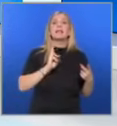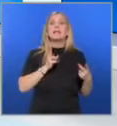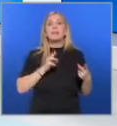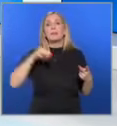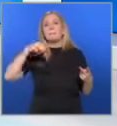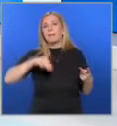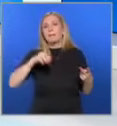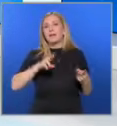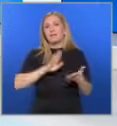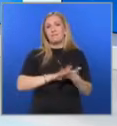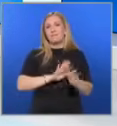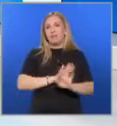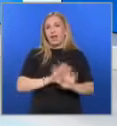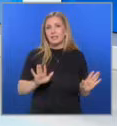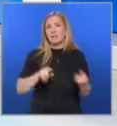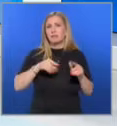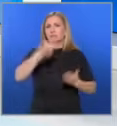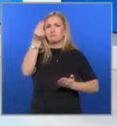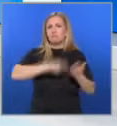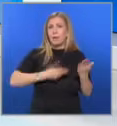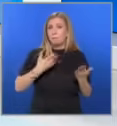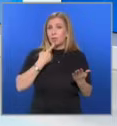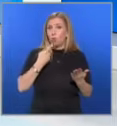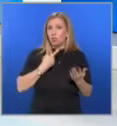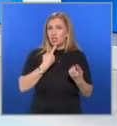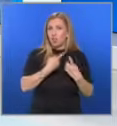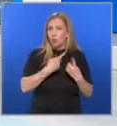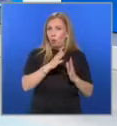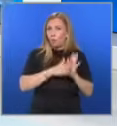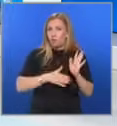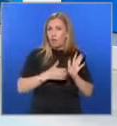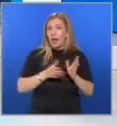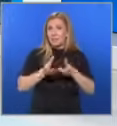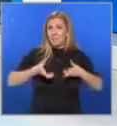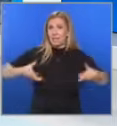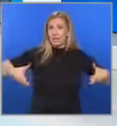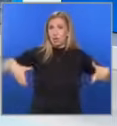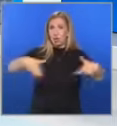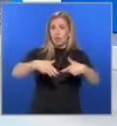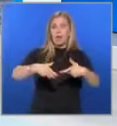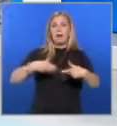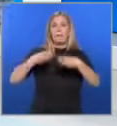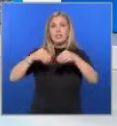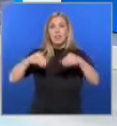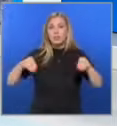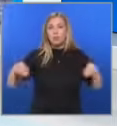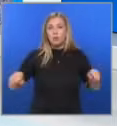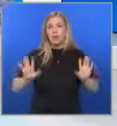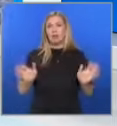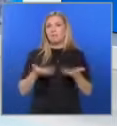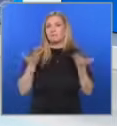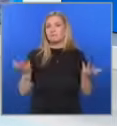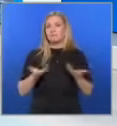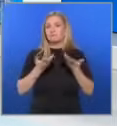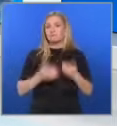факт. Днес френската звезда подписа 5-годишен договор с белите, а стадион Сантьяго Бернабео бе разпродаден за официалното представяне